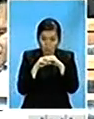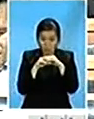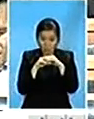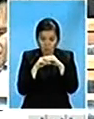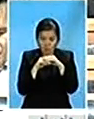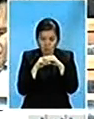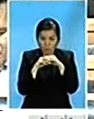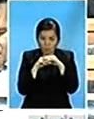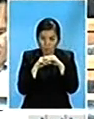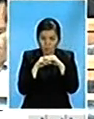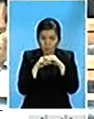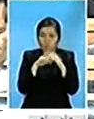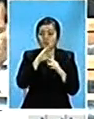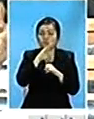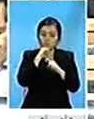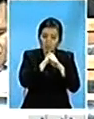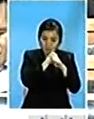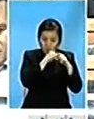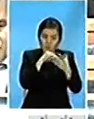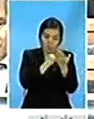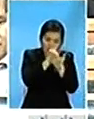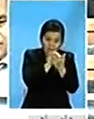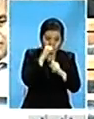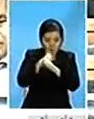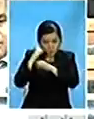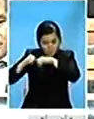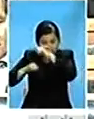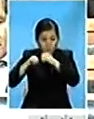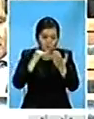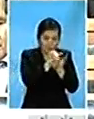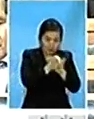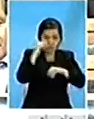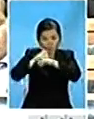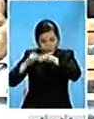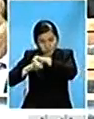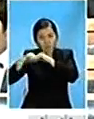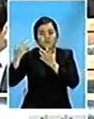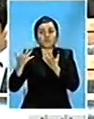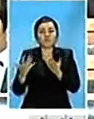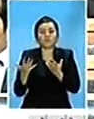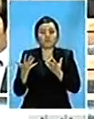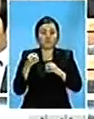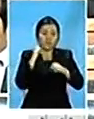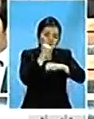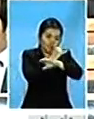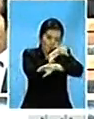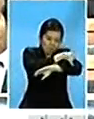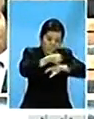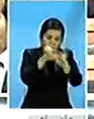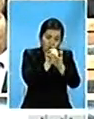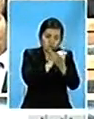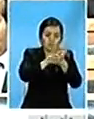เพราะเป็นการออกแบบไปก่อสร้างไปไม่จำเป็นต้องรอแบบรายละเอียดให้เสร็จก่อนจึงเริ่มก่อสร้างแต่วิธี